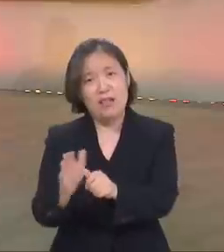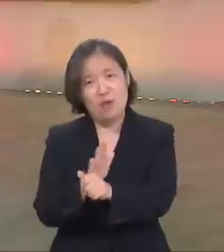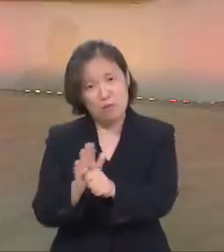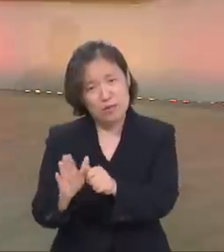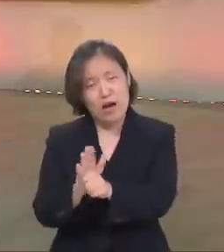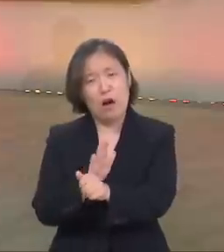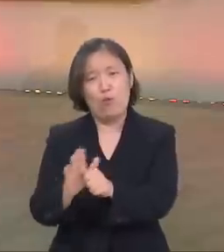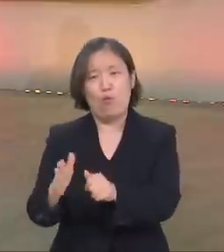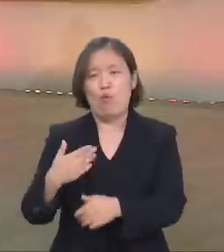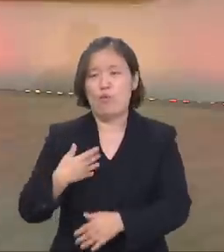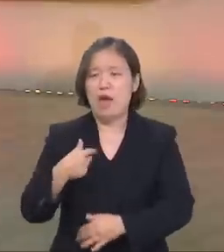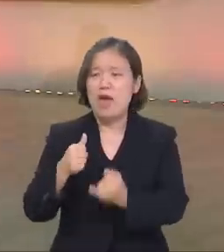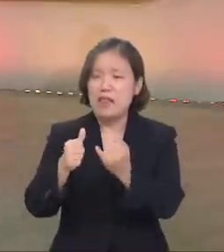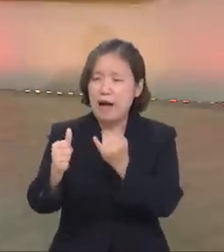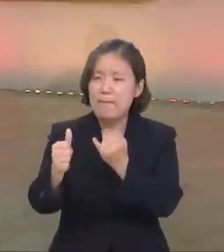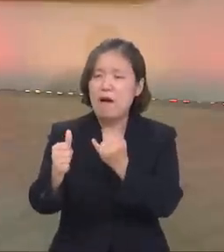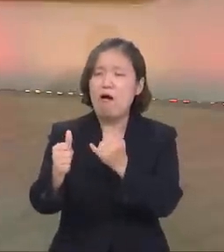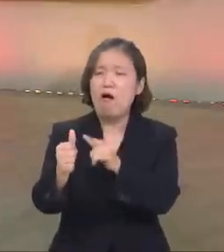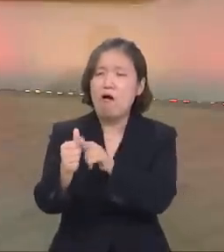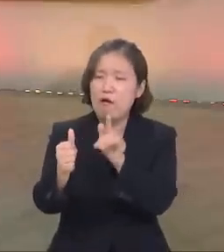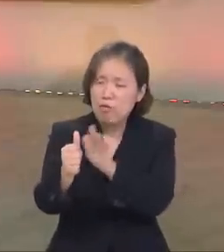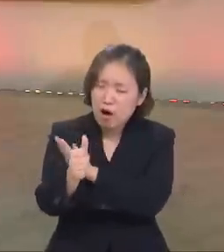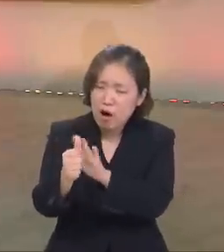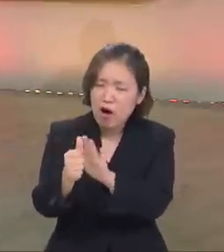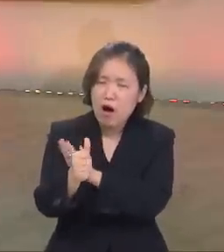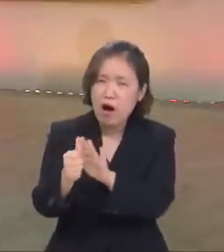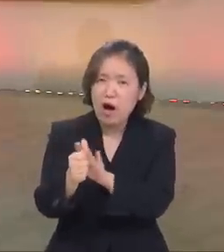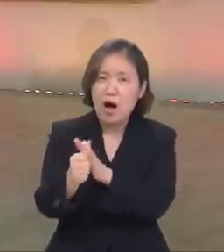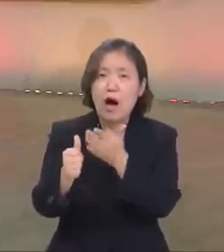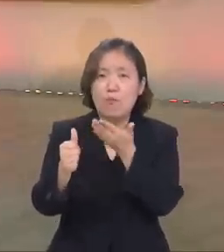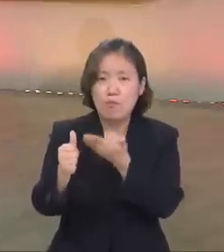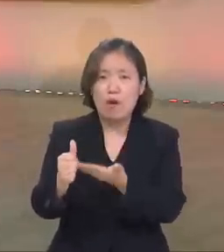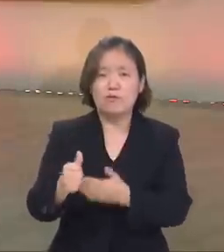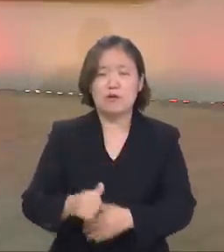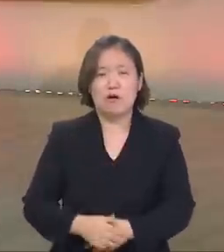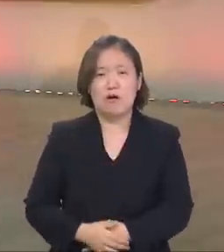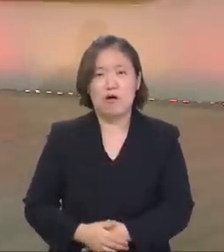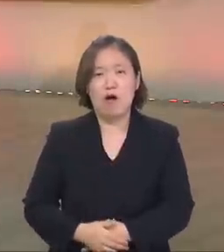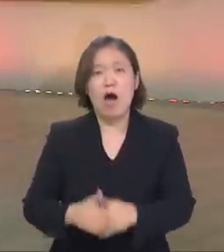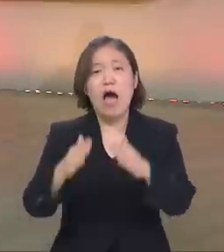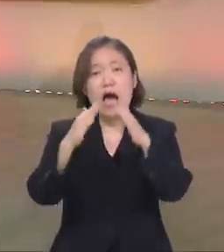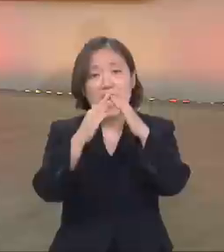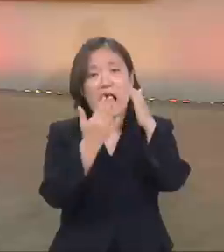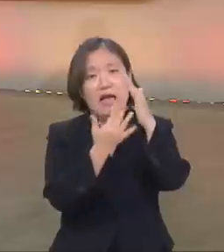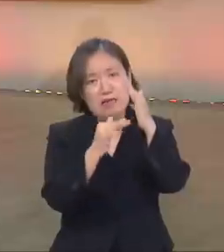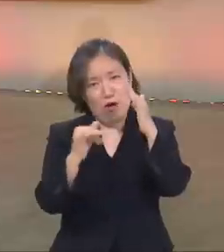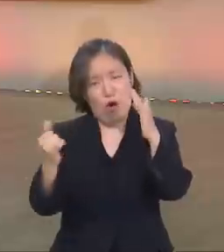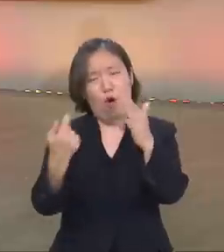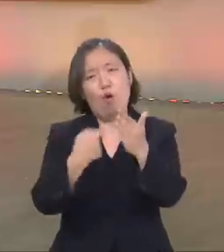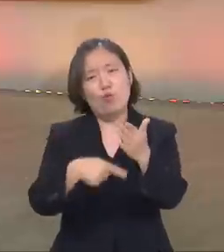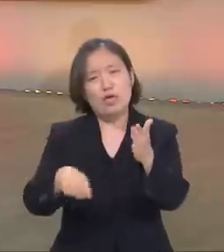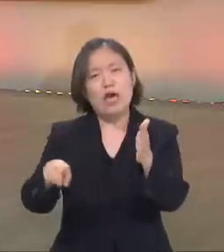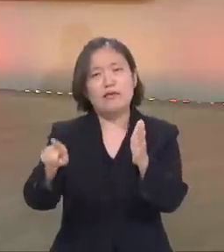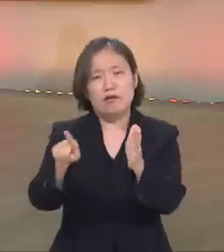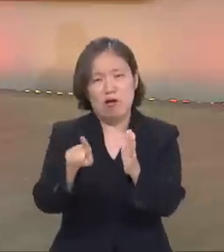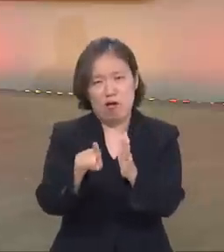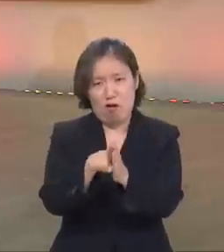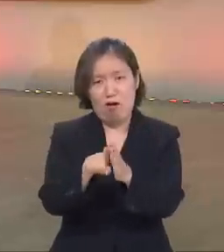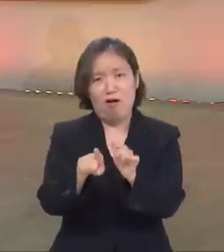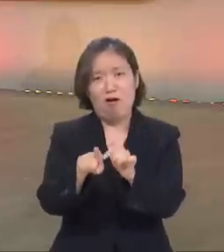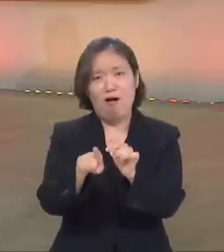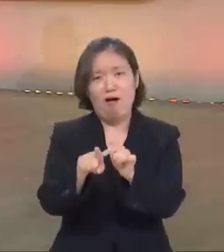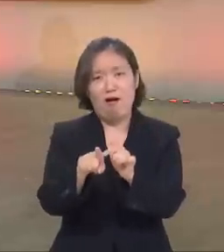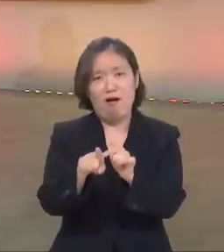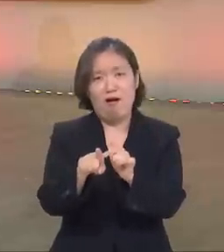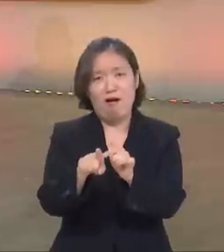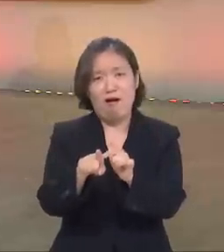바라보면서 그 집안에서 그 가정을 위해 모든 젊음의 청춘을 다